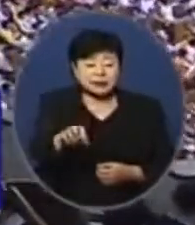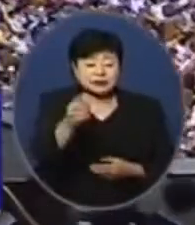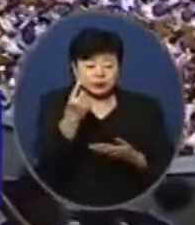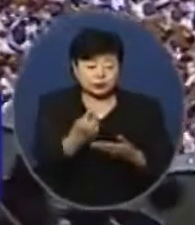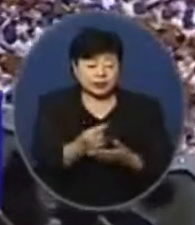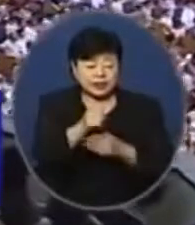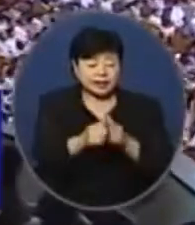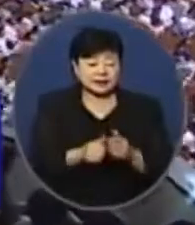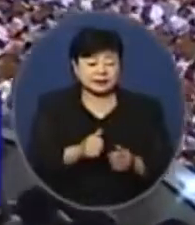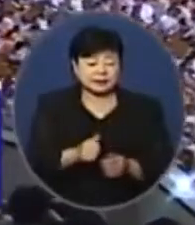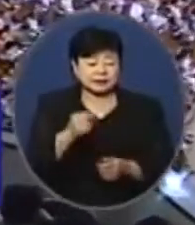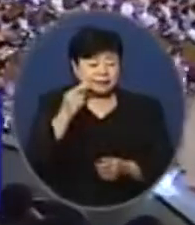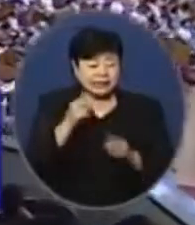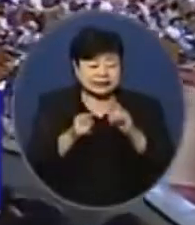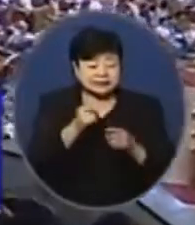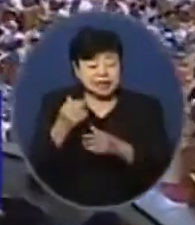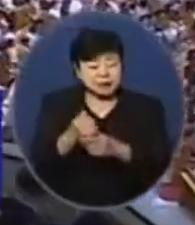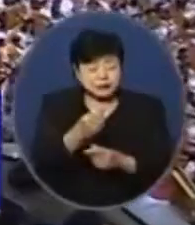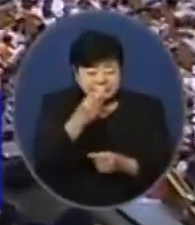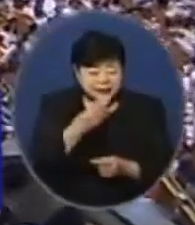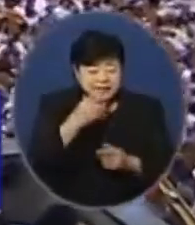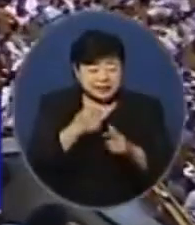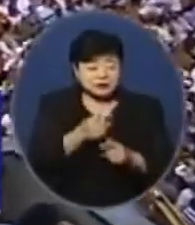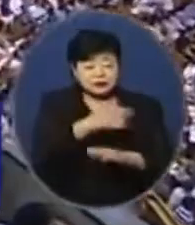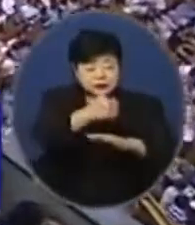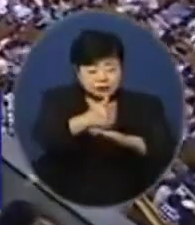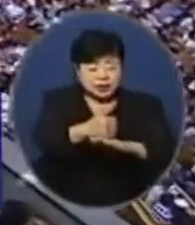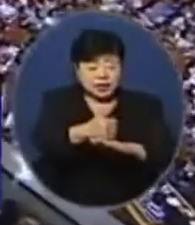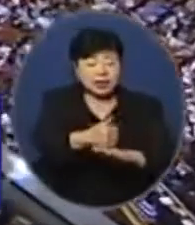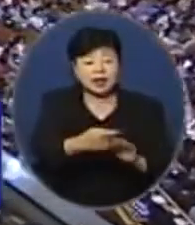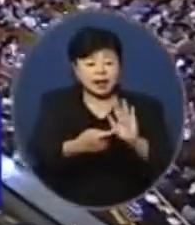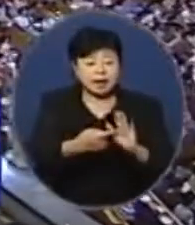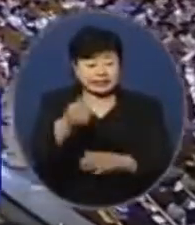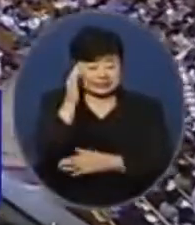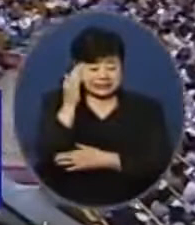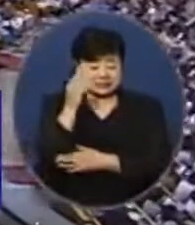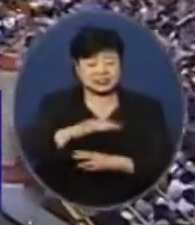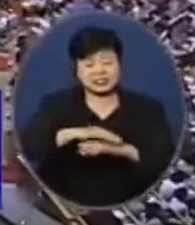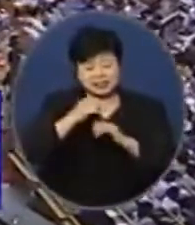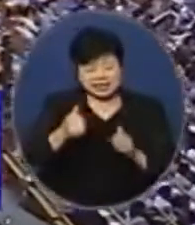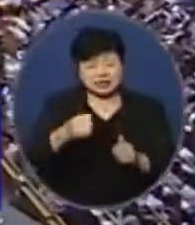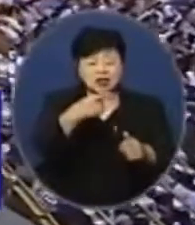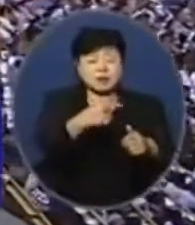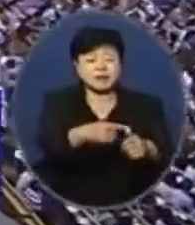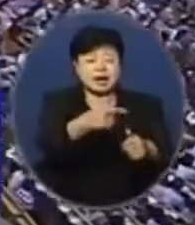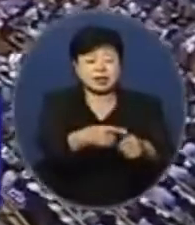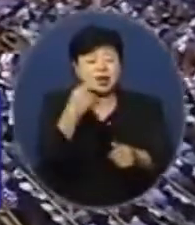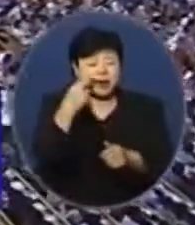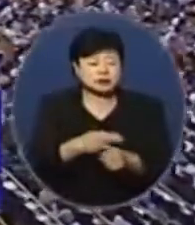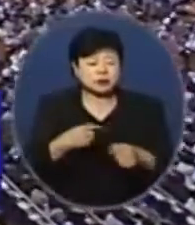바울이 하나님의 말씀에 붙잡혀 유대인들에게 예수는 그리스도라 밝히 증언하니 그들이 대적하여